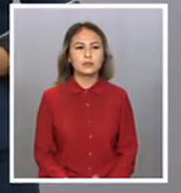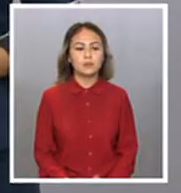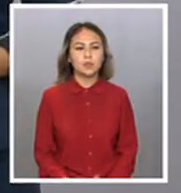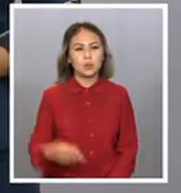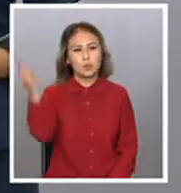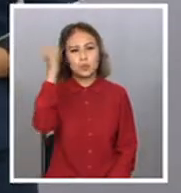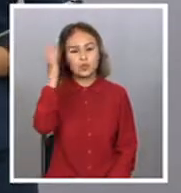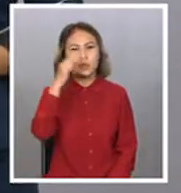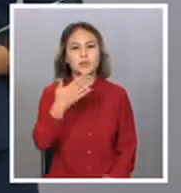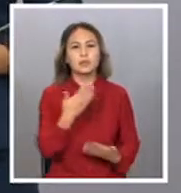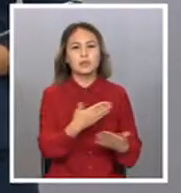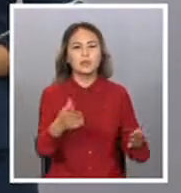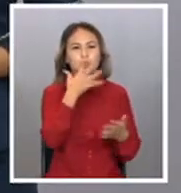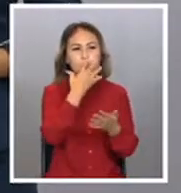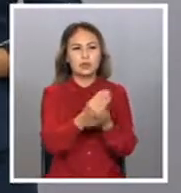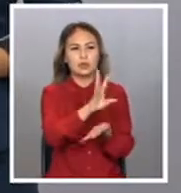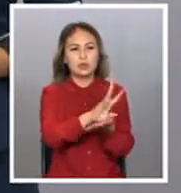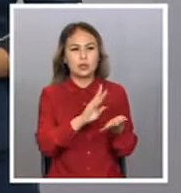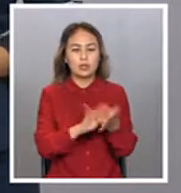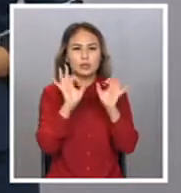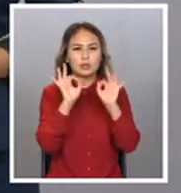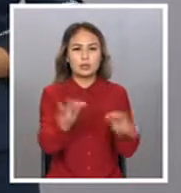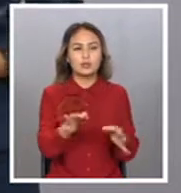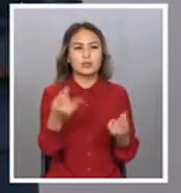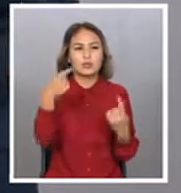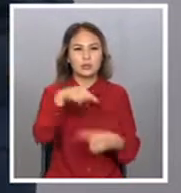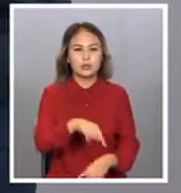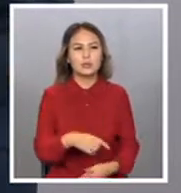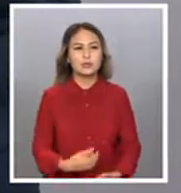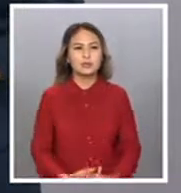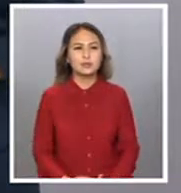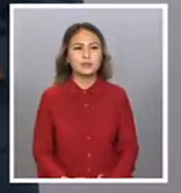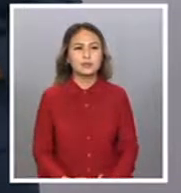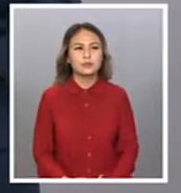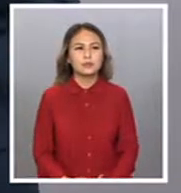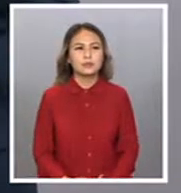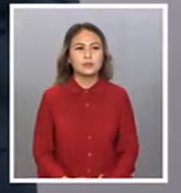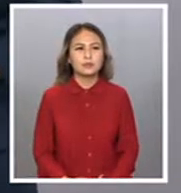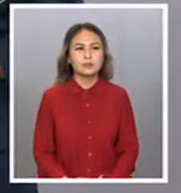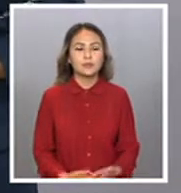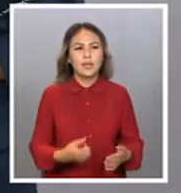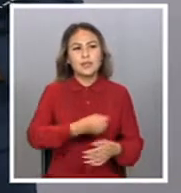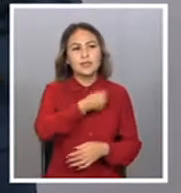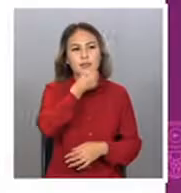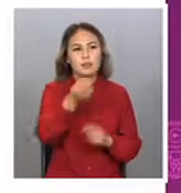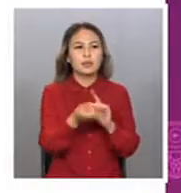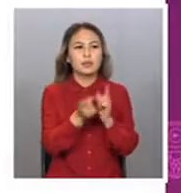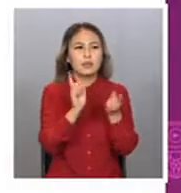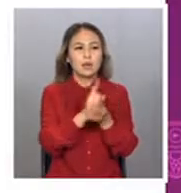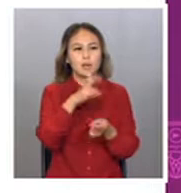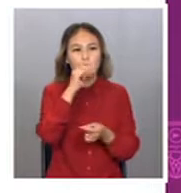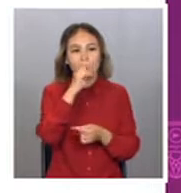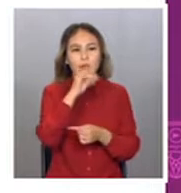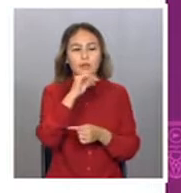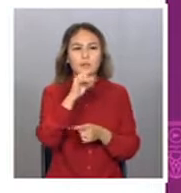Оқушылар, енді өз нұсқаларыңызды дұрыс нұсқамен салыстырыңыздар. Есейе келе,